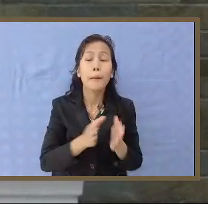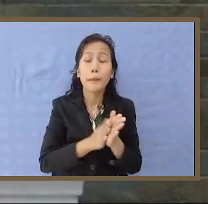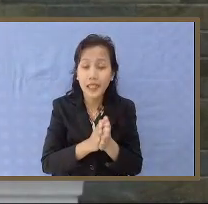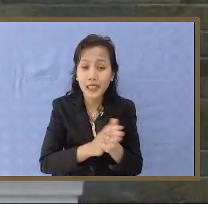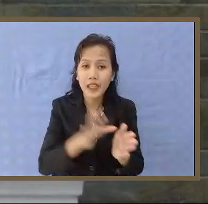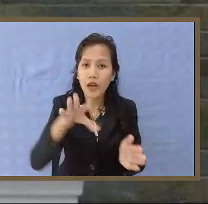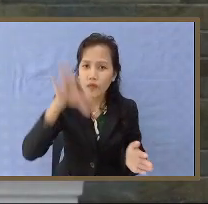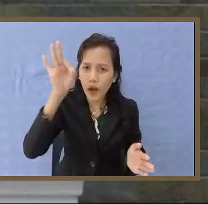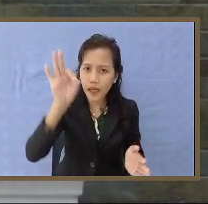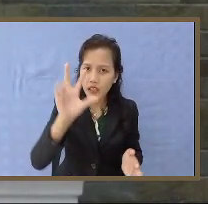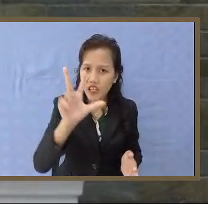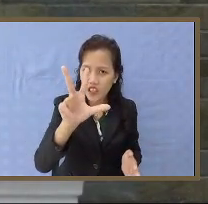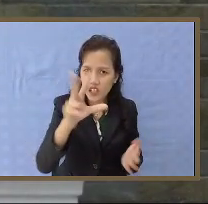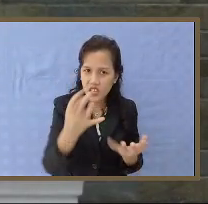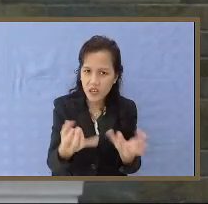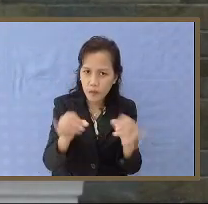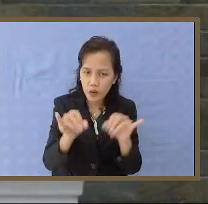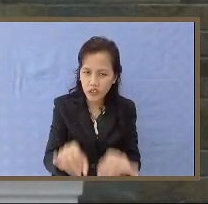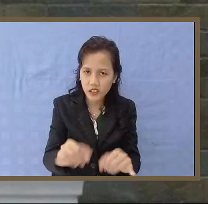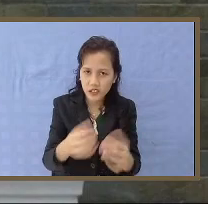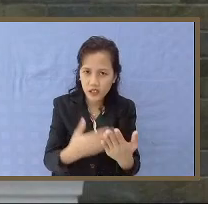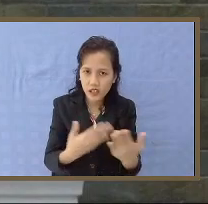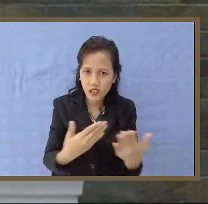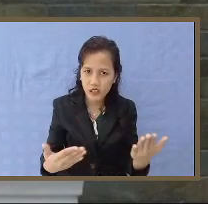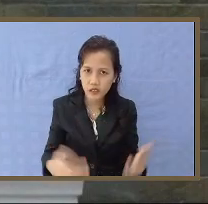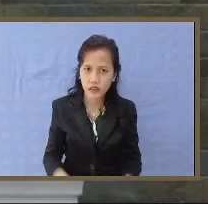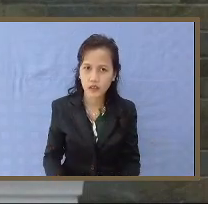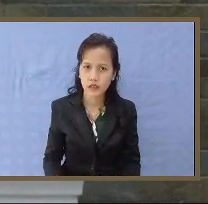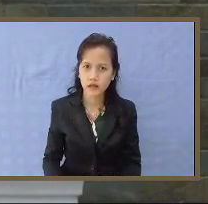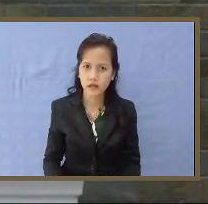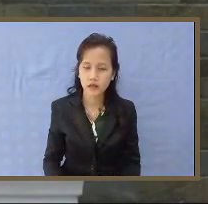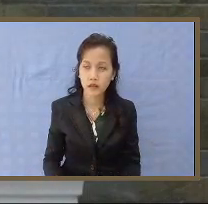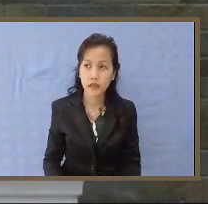Number 1, is there a hope in the home?